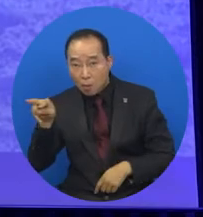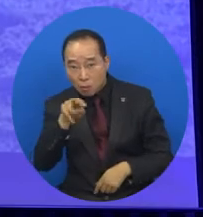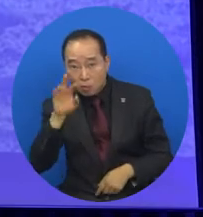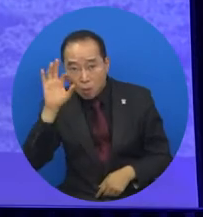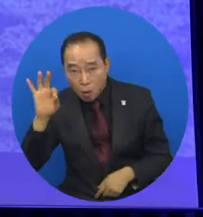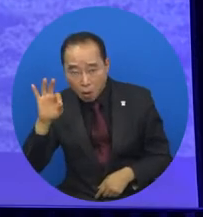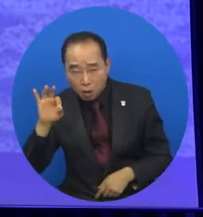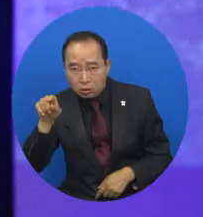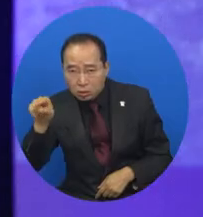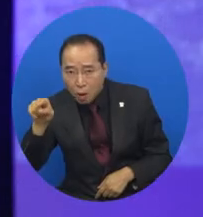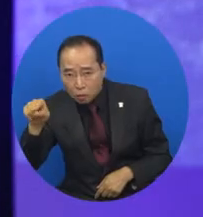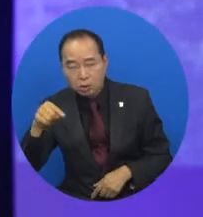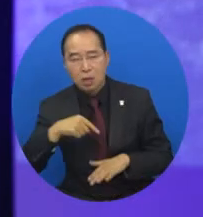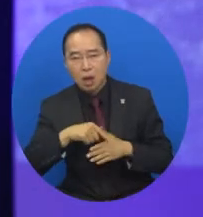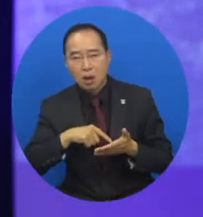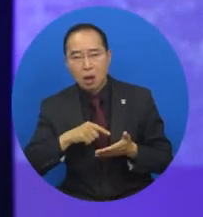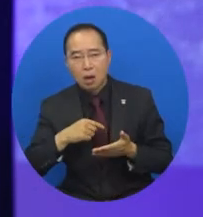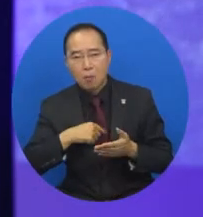마주보게 했습니다.